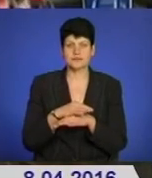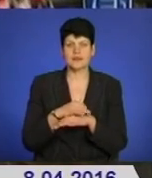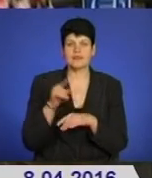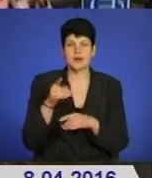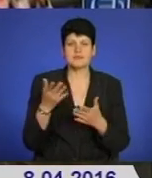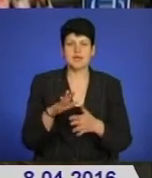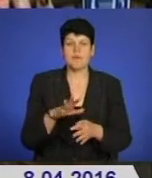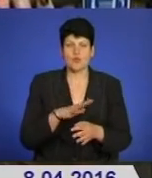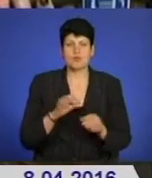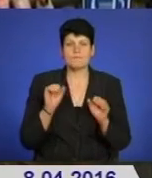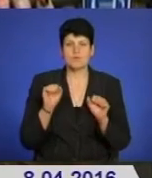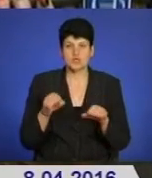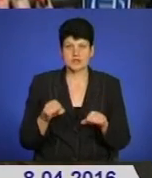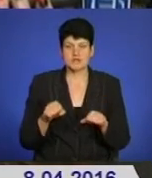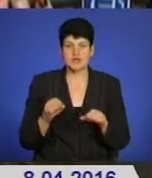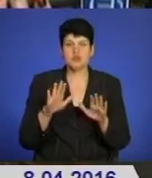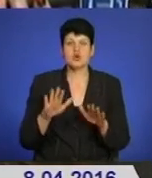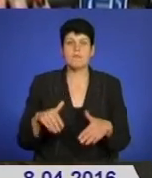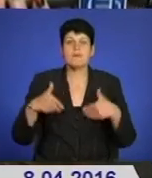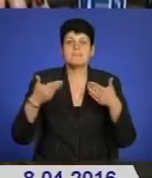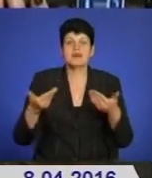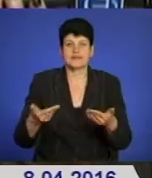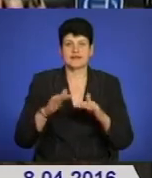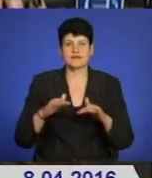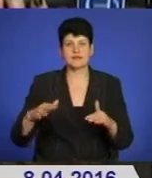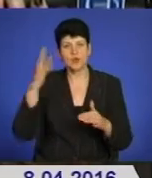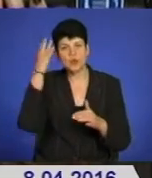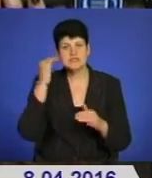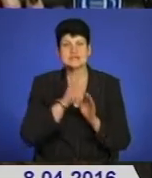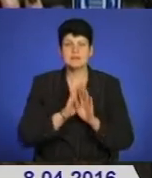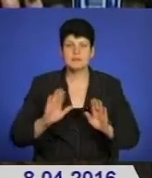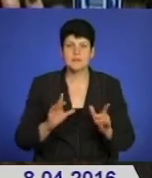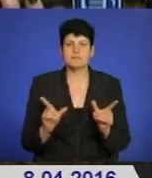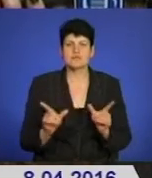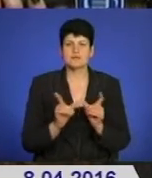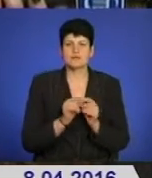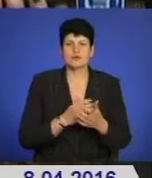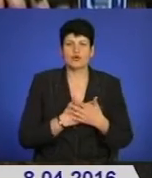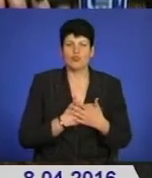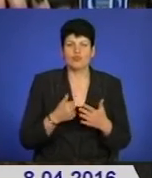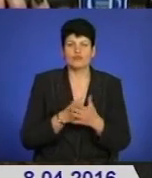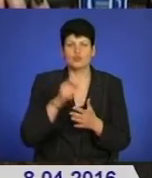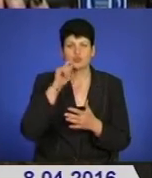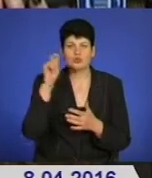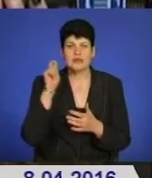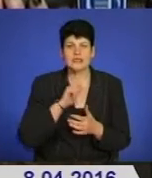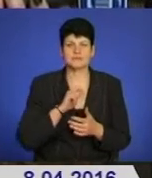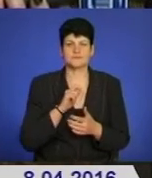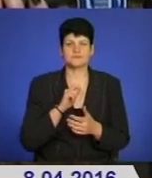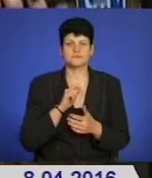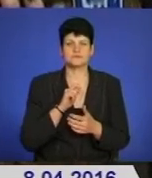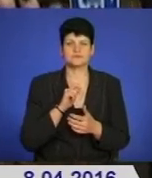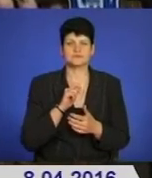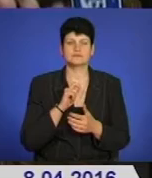була можливість, а щоб передати дітям козацькі пісні, щоб прищепити любов до козацтва, до всього